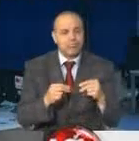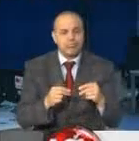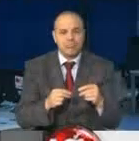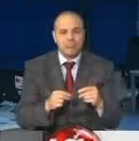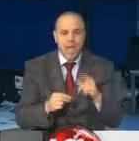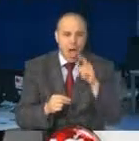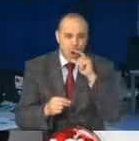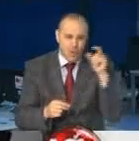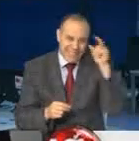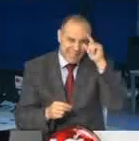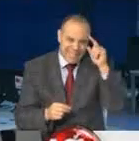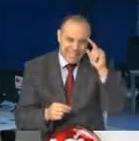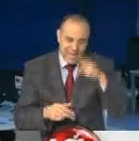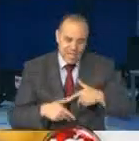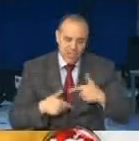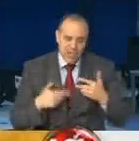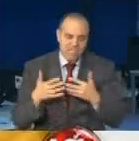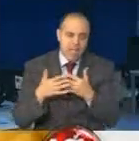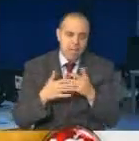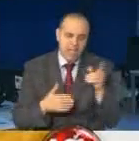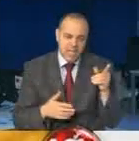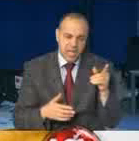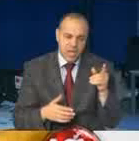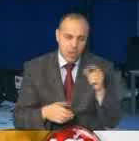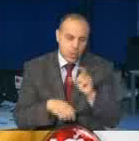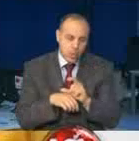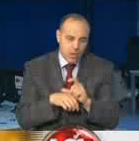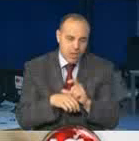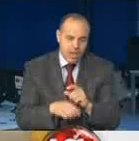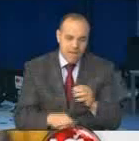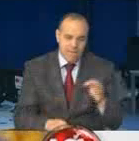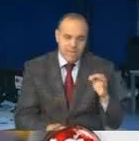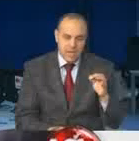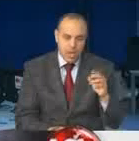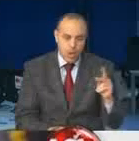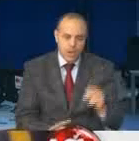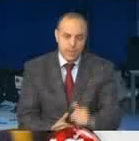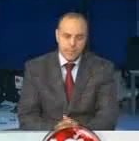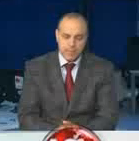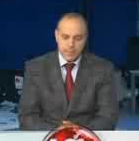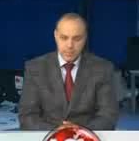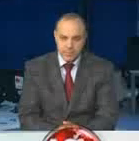أنصار رجل الدين التركي المقيم في الولايات المتحدة فتح الله كله.